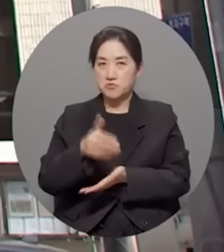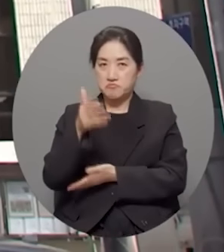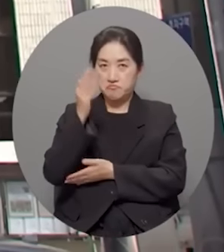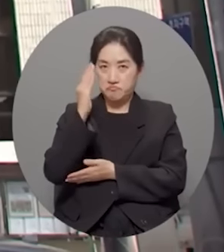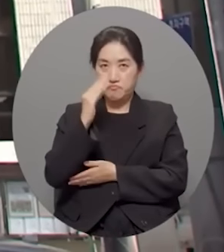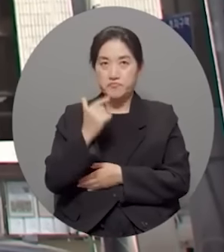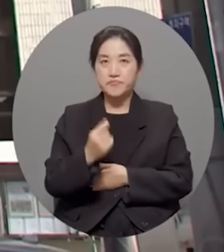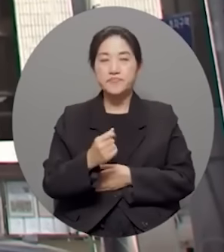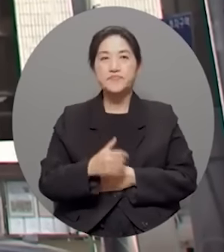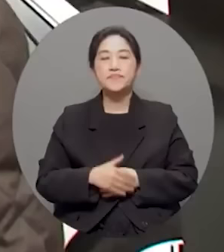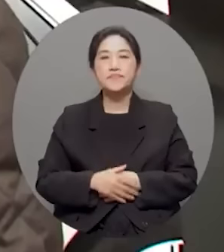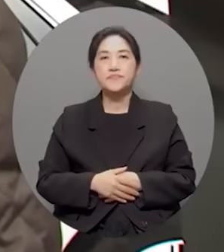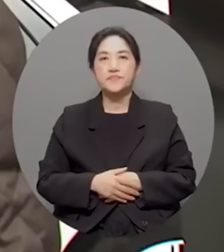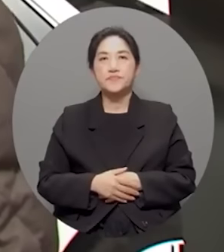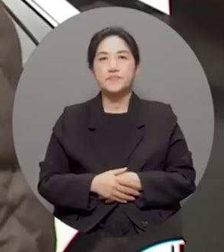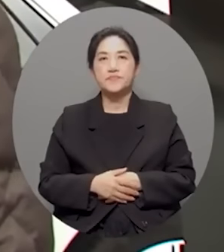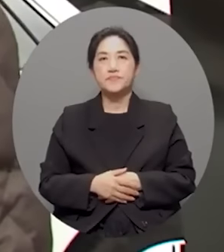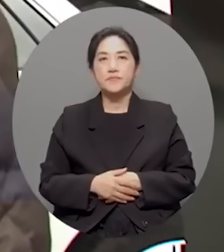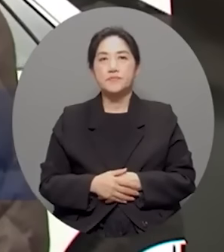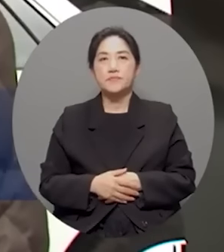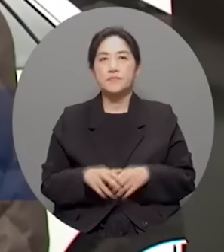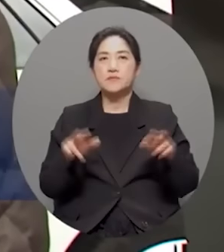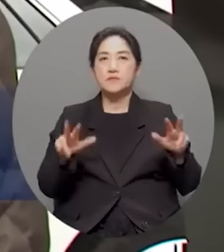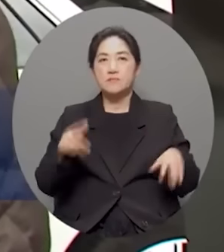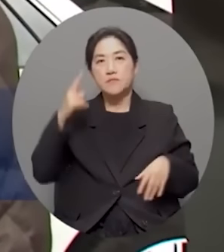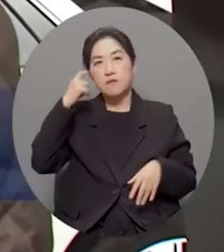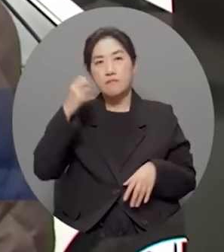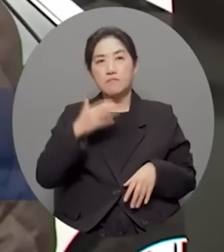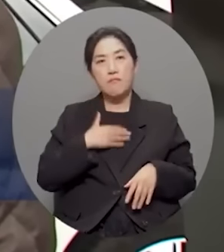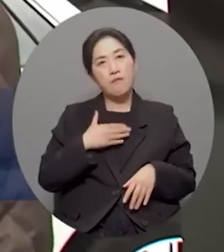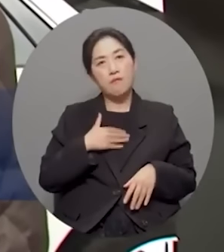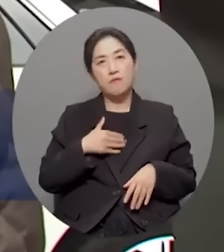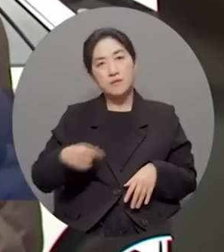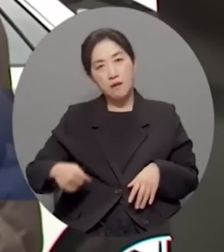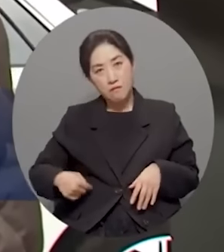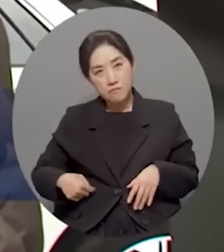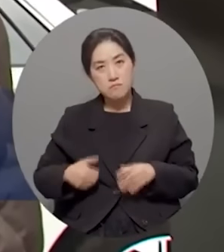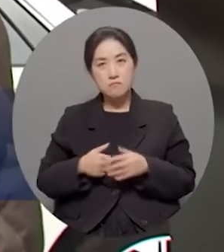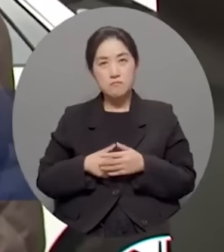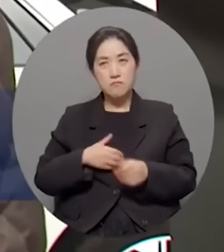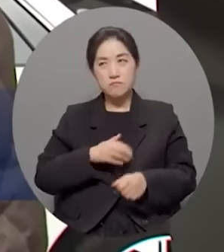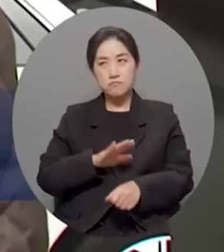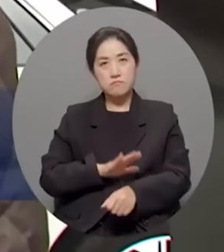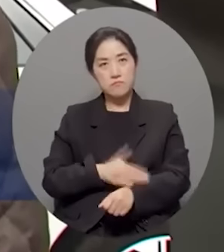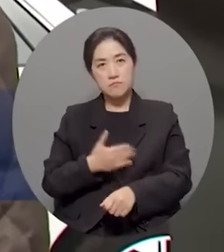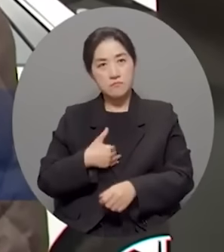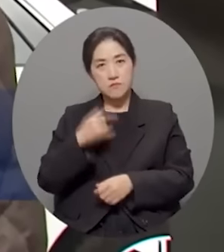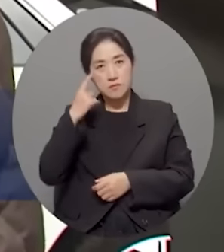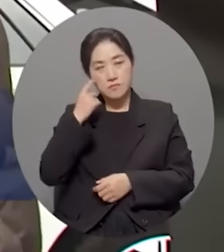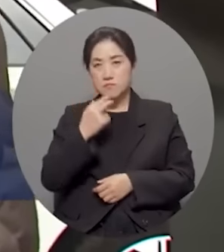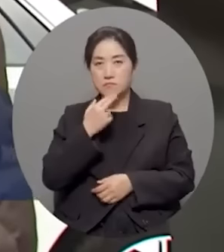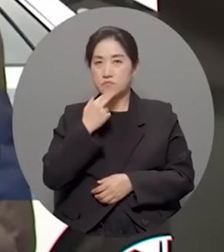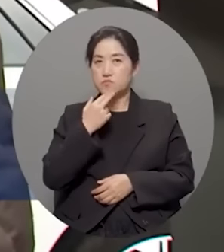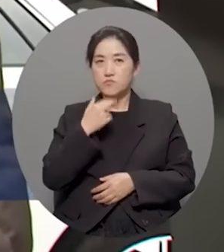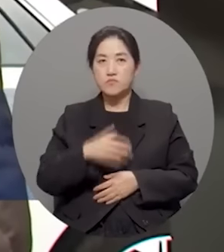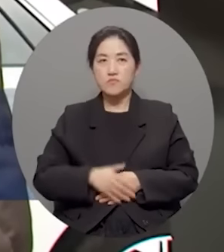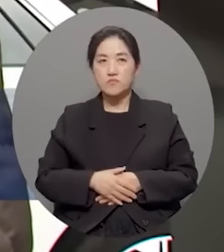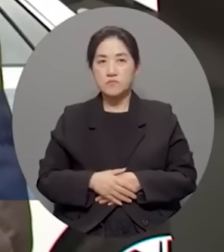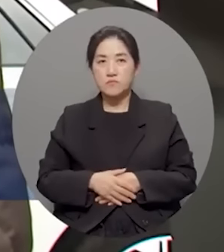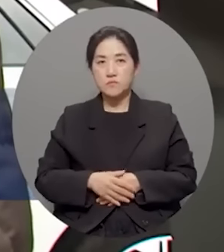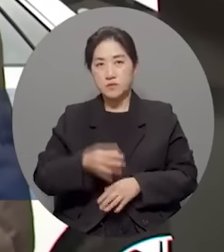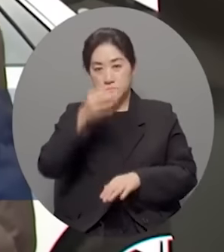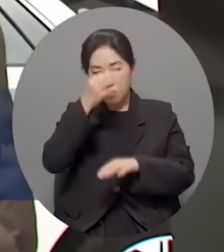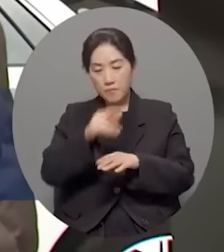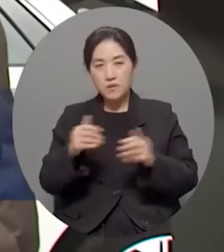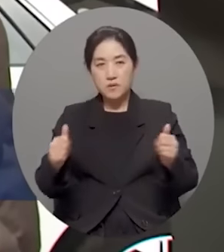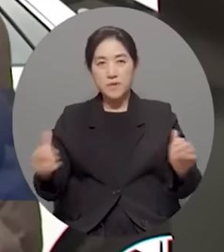재차 밝혔습니다. 지금 생각해도 그렇게 내 양심에 뭐 비추어서 내가 잘못했다는 생각은 없습니다. 재판이